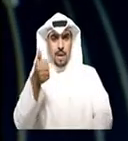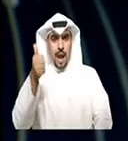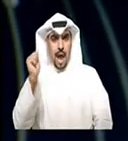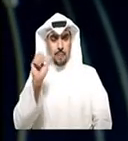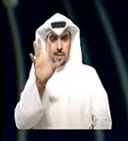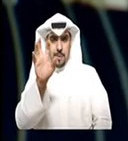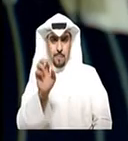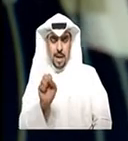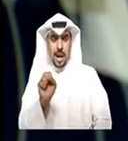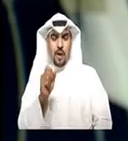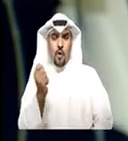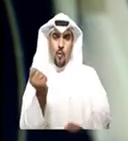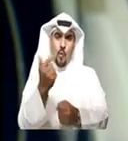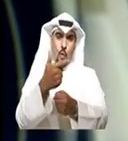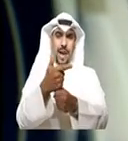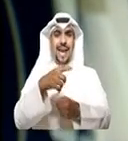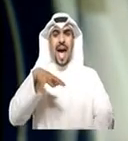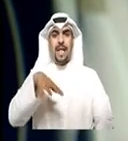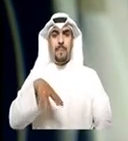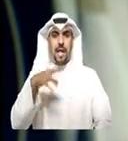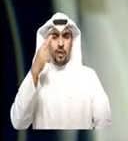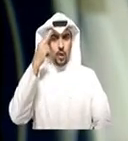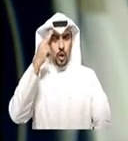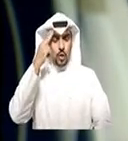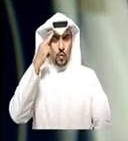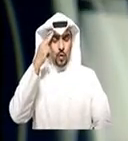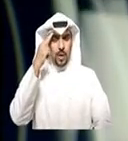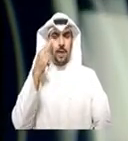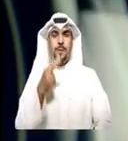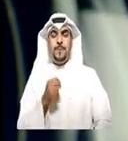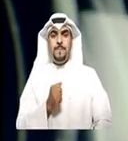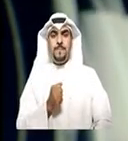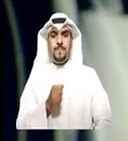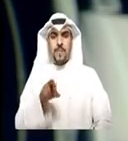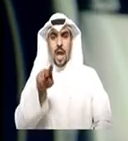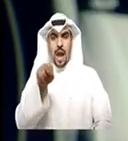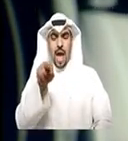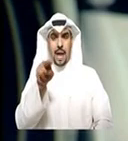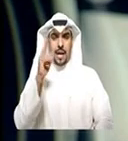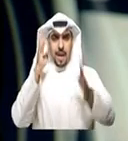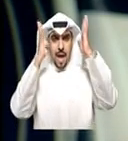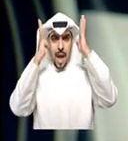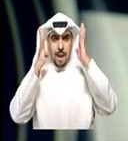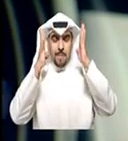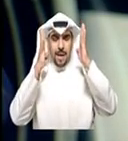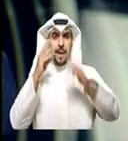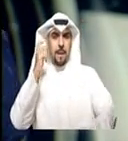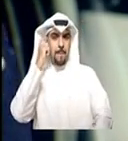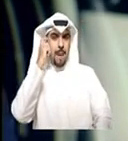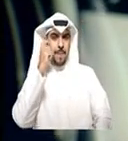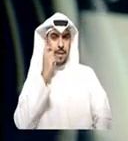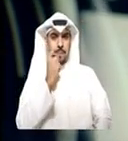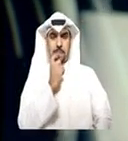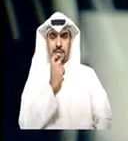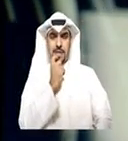سمو ولي العهد الشيخ نواف الأحمد الجابر الصباح حفظه الله وأخي صاحب السمو الملكي الأمير محمد بن سلمان بن عبد العزيز